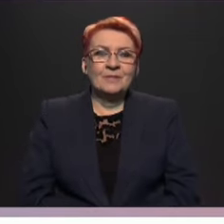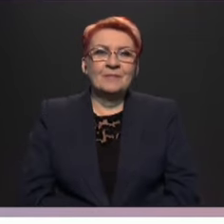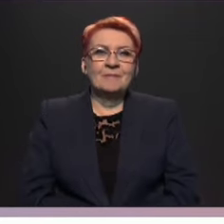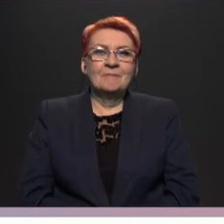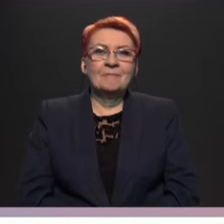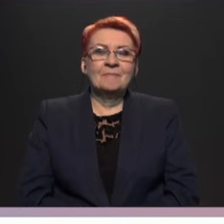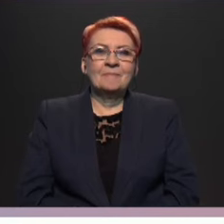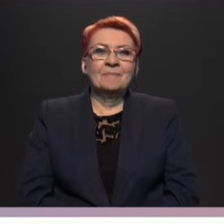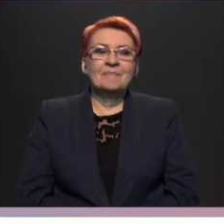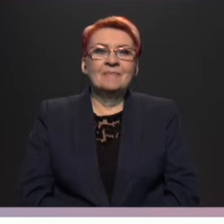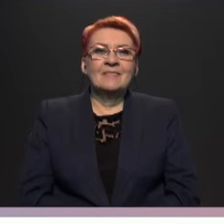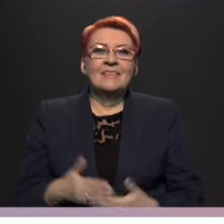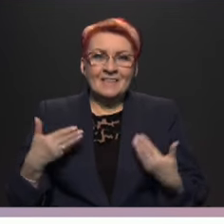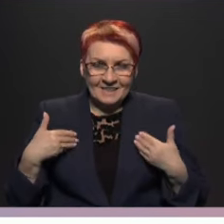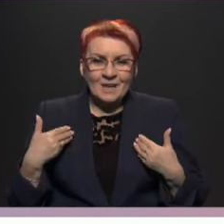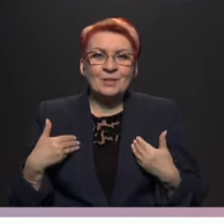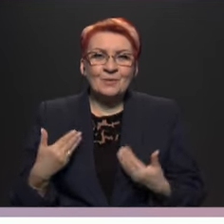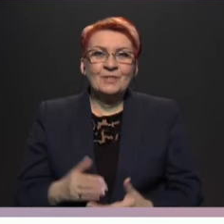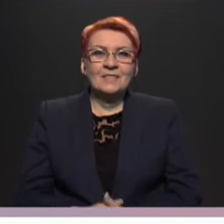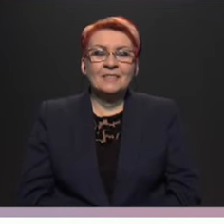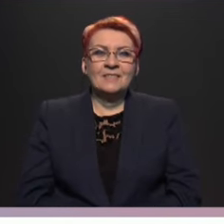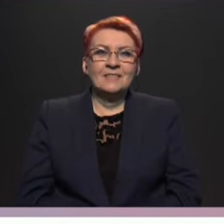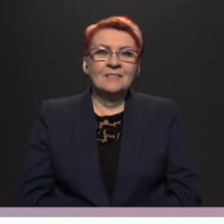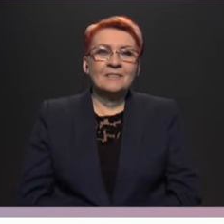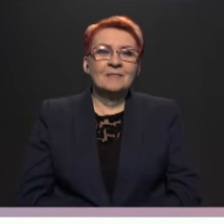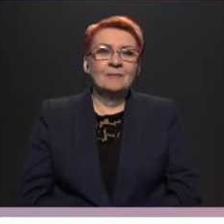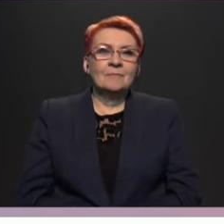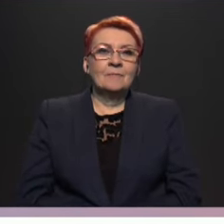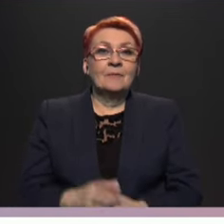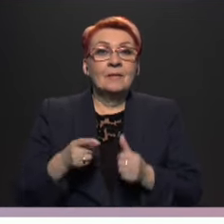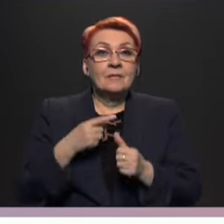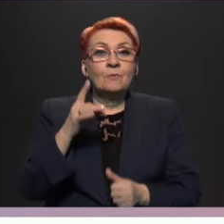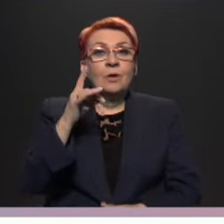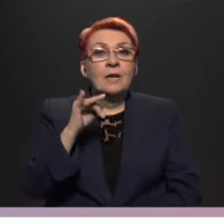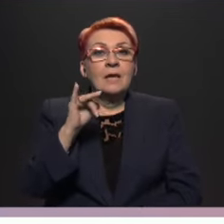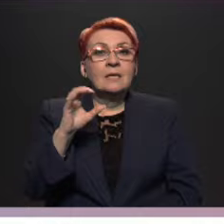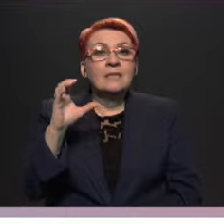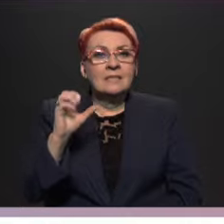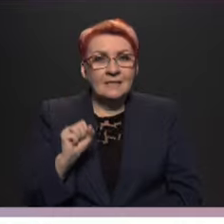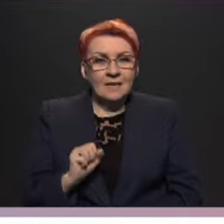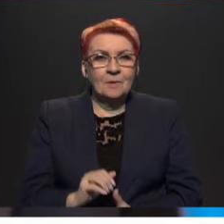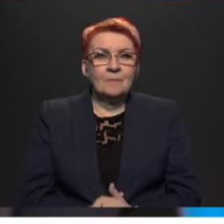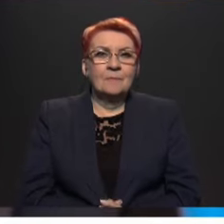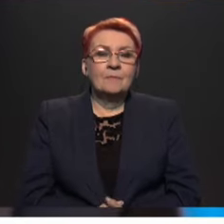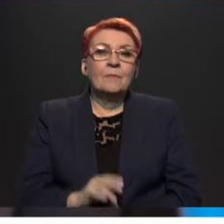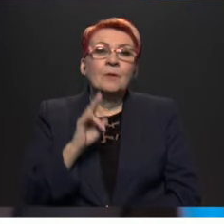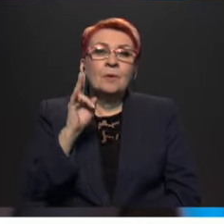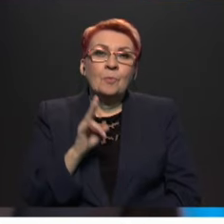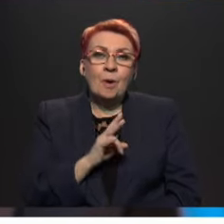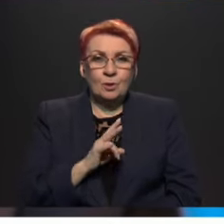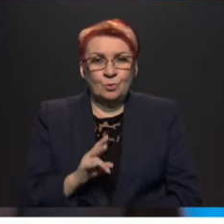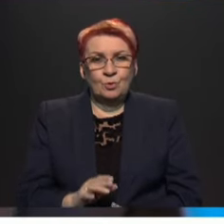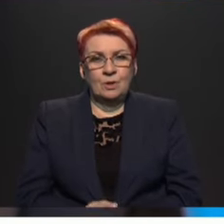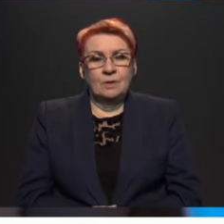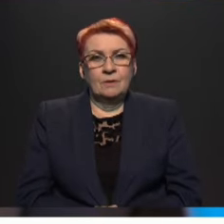Фотий и Александра. Здравствуйте. Меня зовут Раиса. У меня такой вопрос. Батюшка, вот в пятом